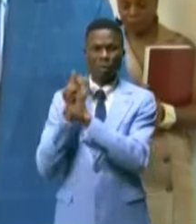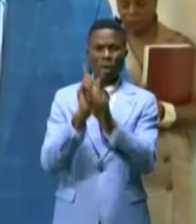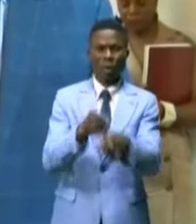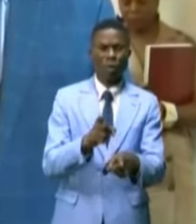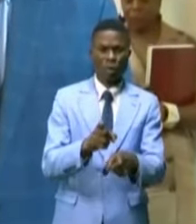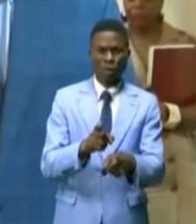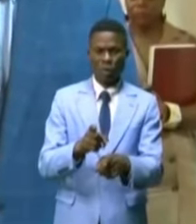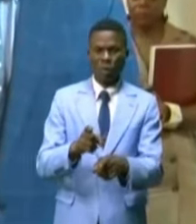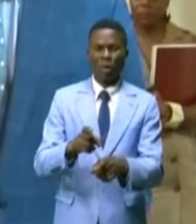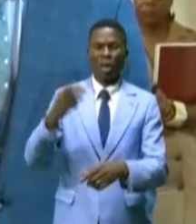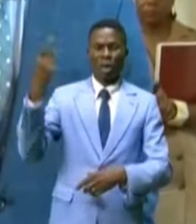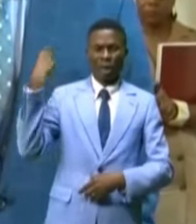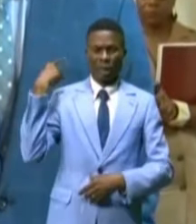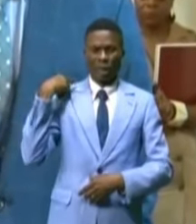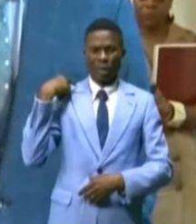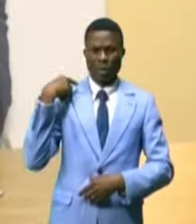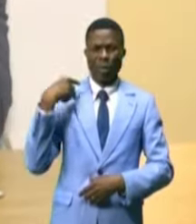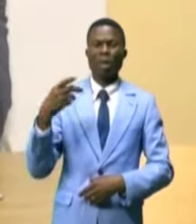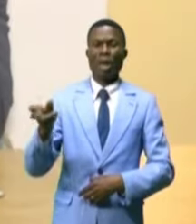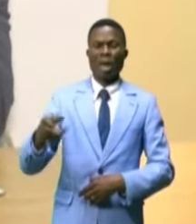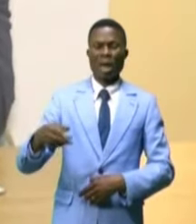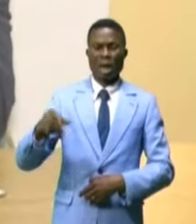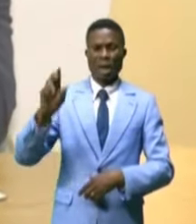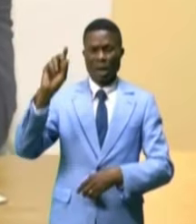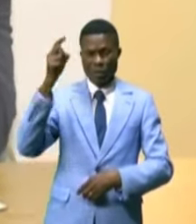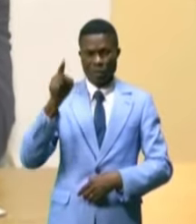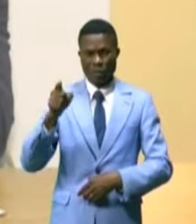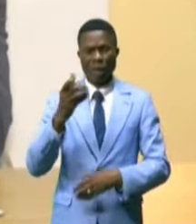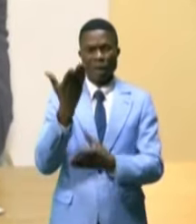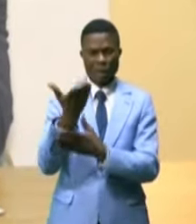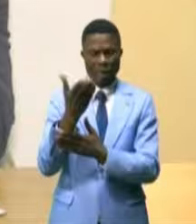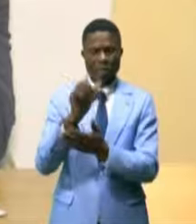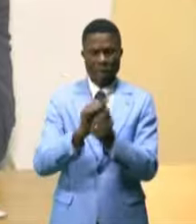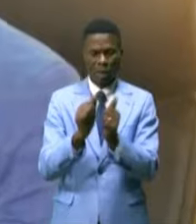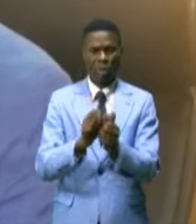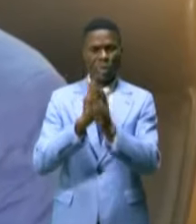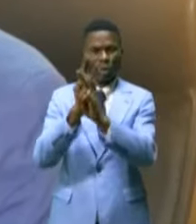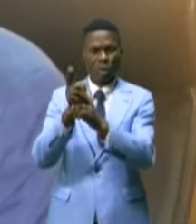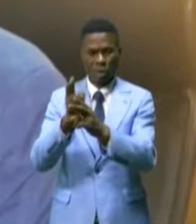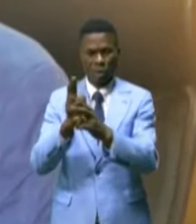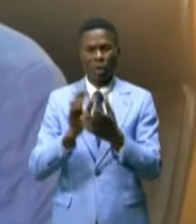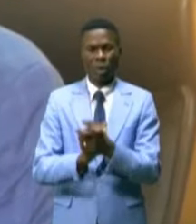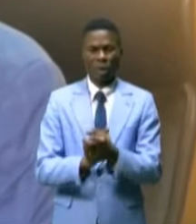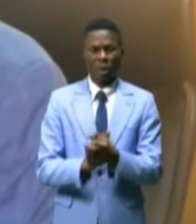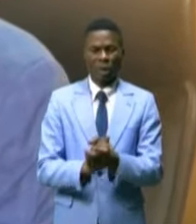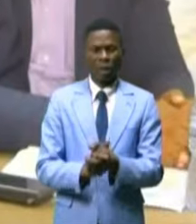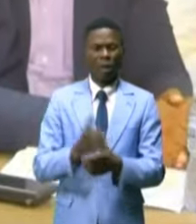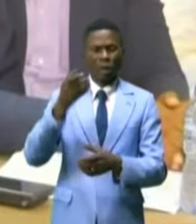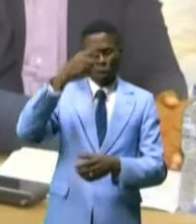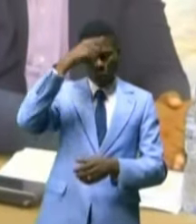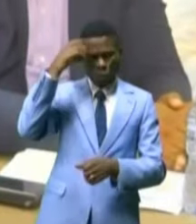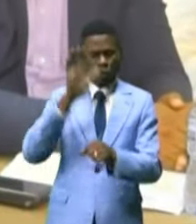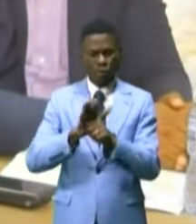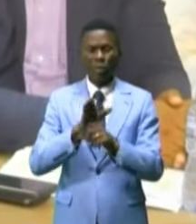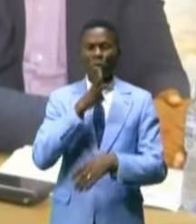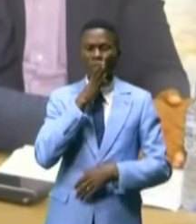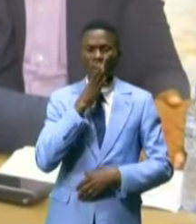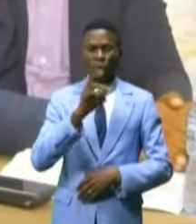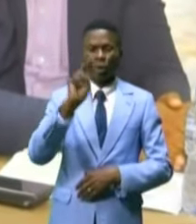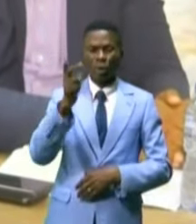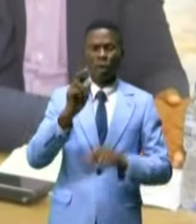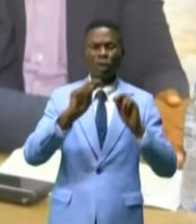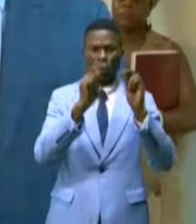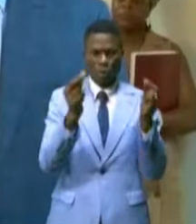coin pour poser les problématiques des droits. Mais je salue là en passant les DGA qui a disponibilisé de son temps. Et le deuxième